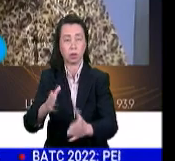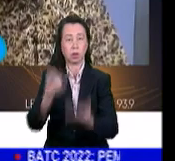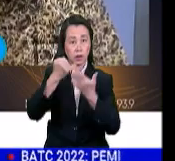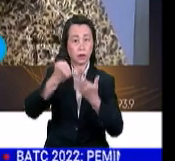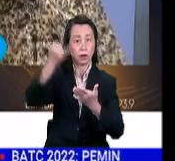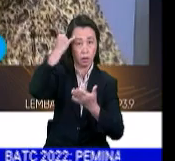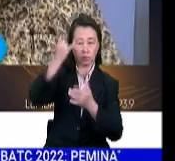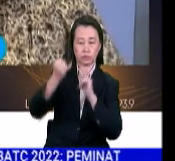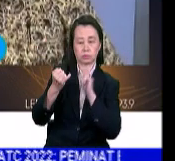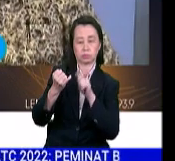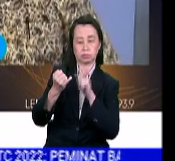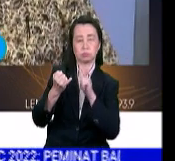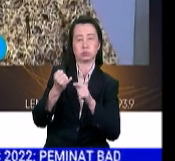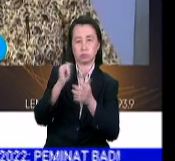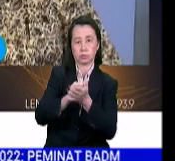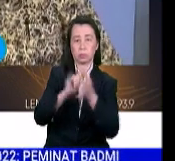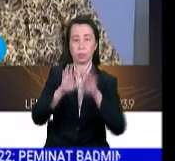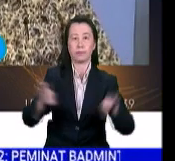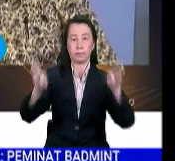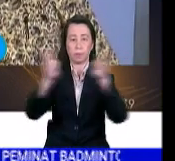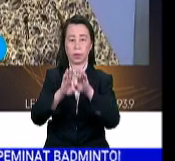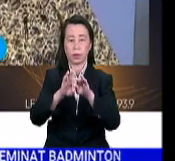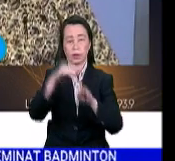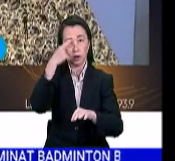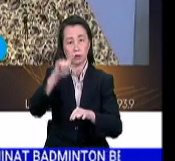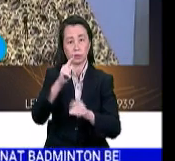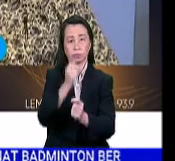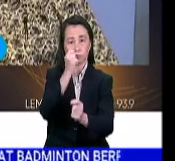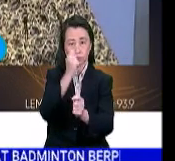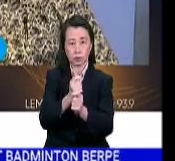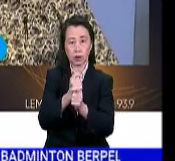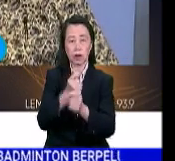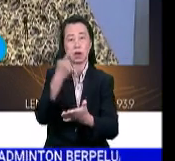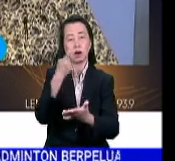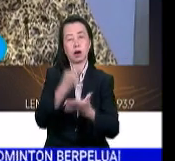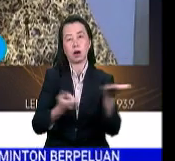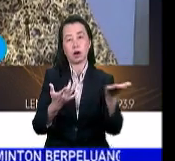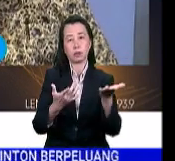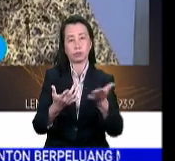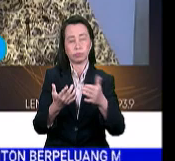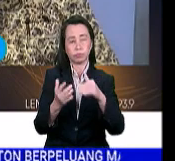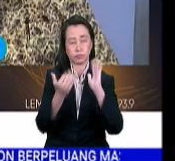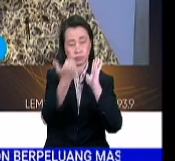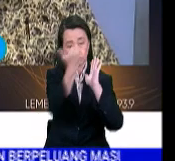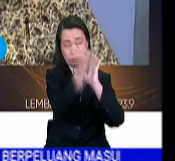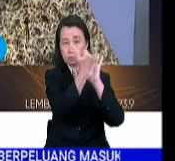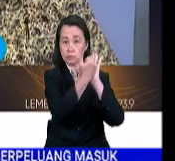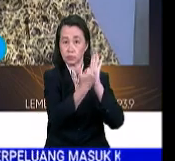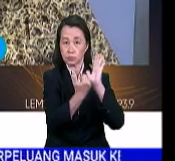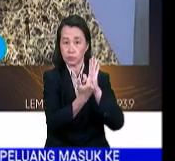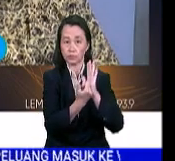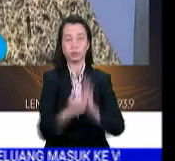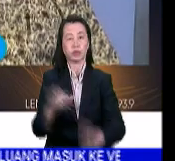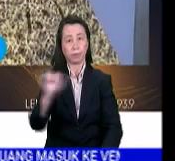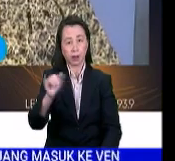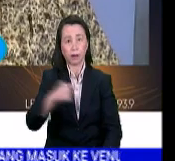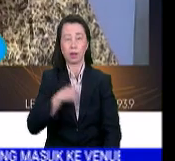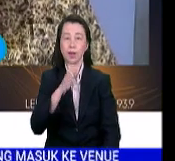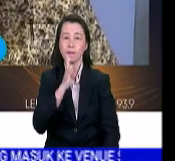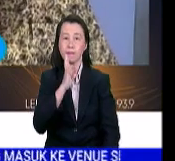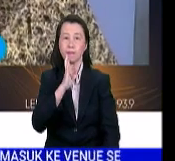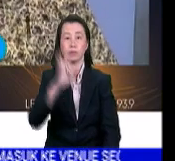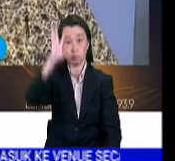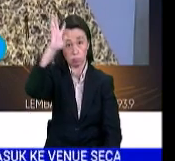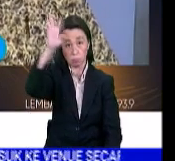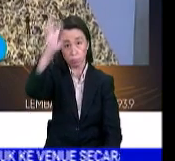knowledge adalah merupakan perkara yang penting untuk menentukan apa tu konten, dan macam saya kata juga tadi, creativity